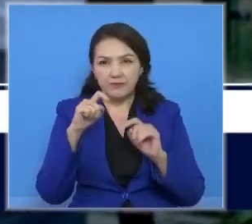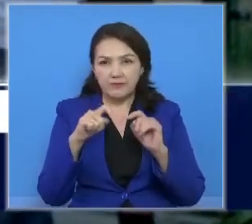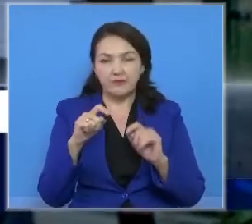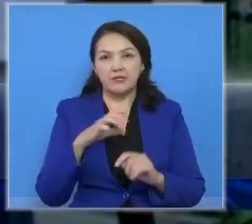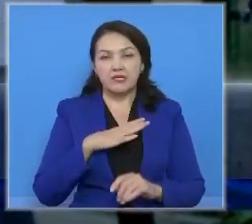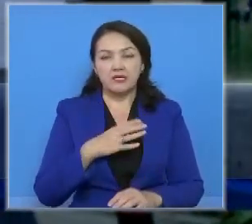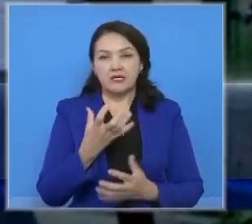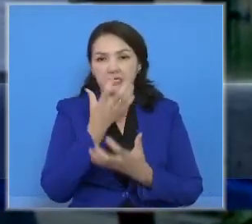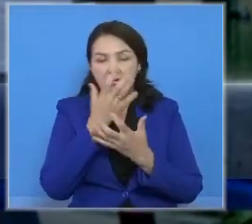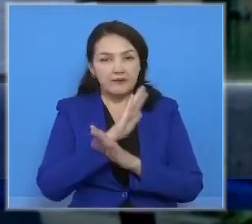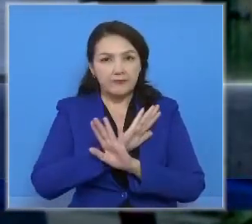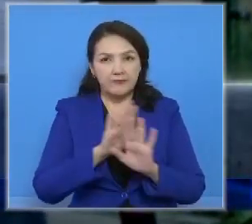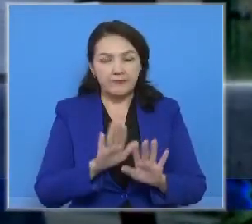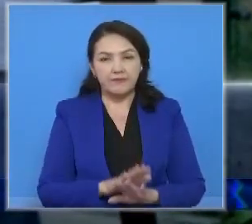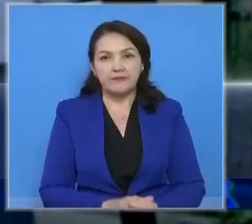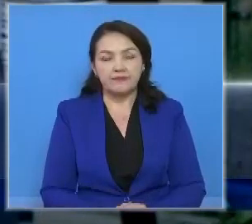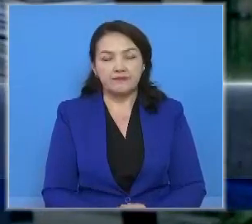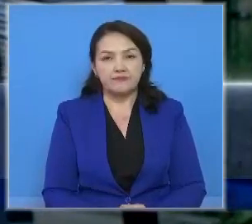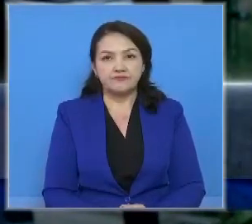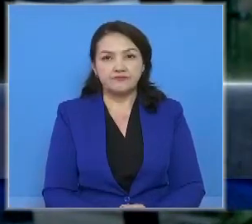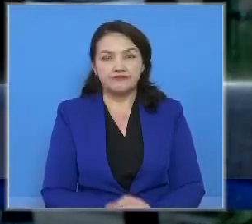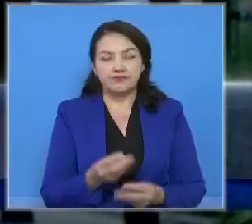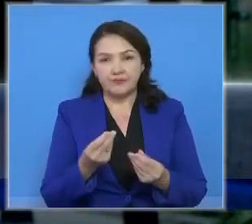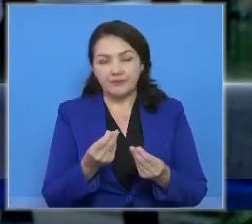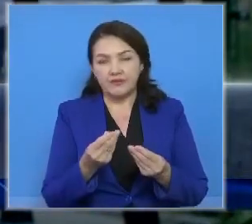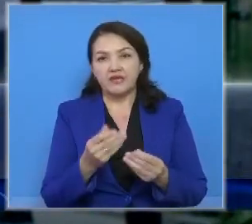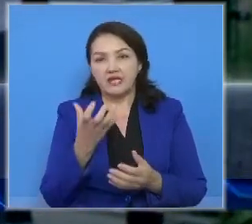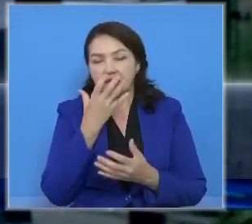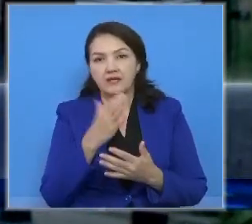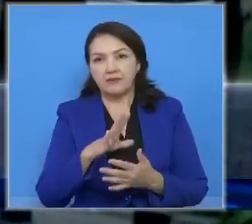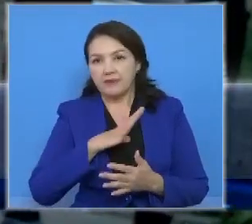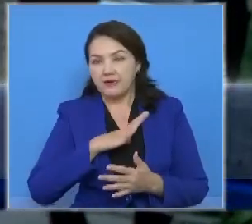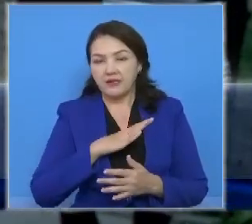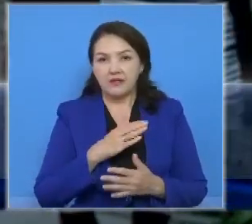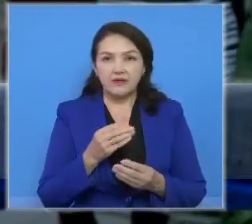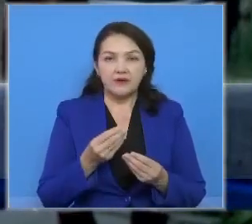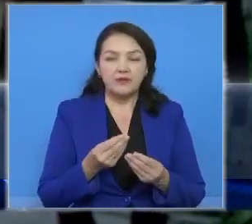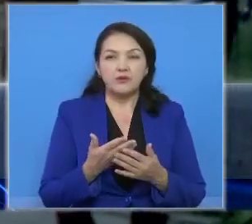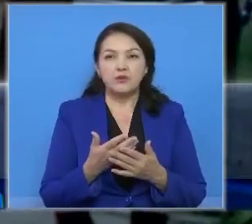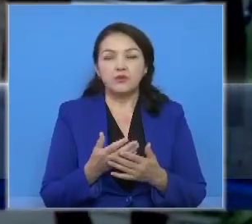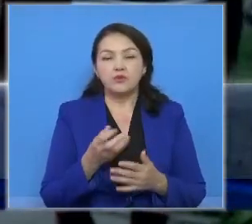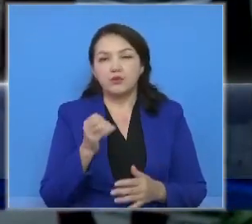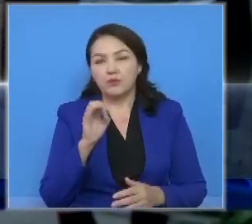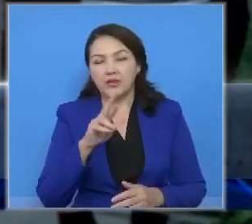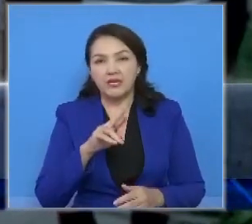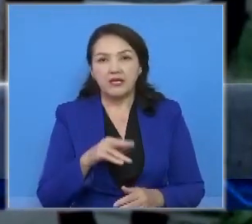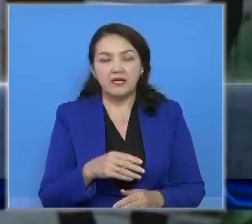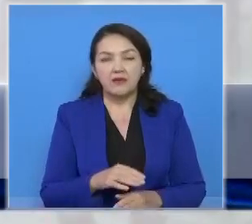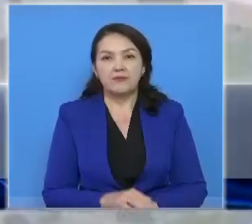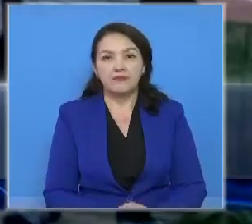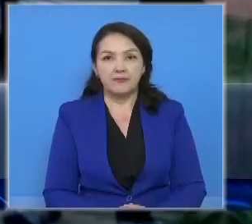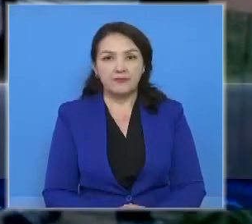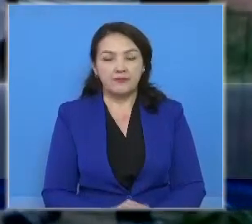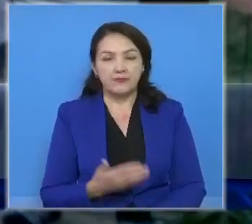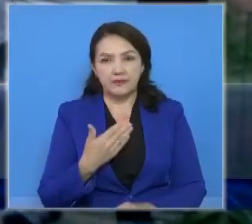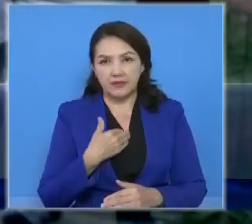например, не горит. Горячая. Мы, как положено, платим за горячую воду, а получается вода тепленькая. Мы должны ее где-то полчаса